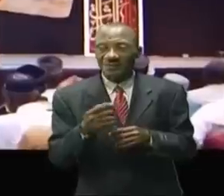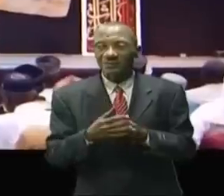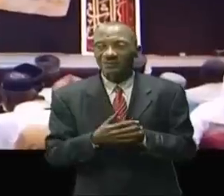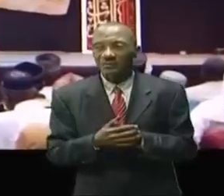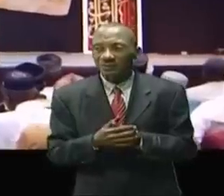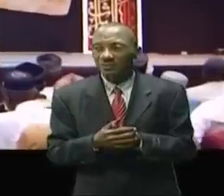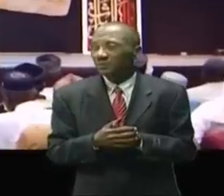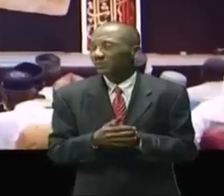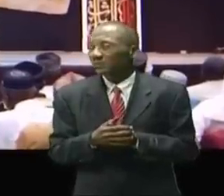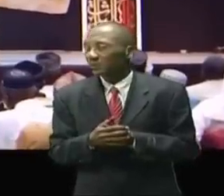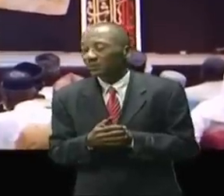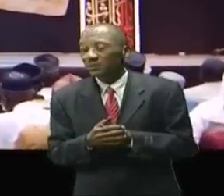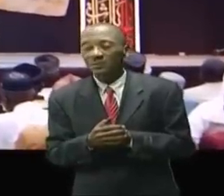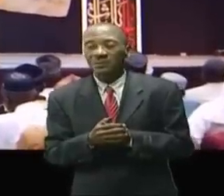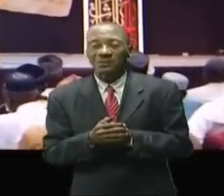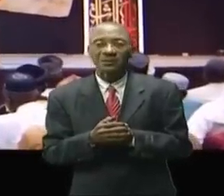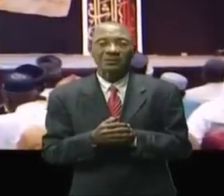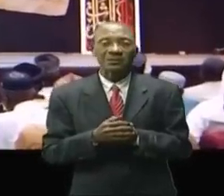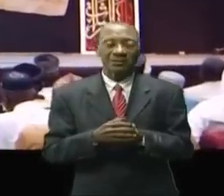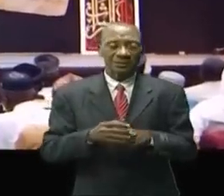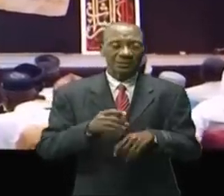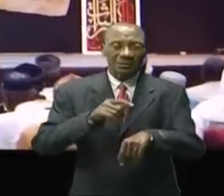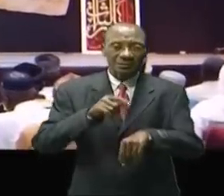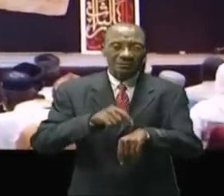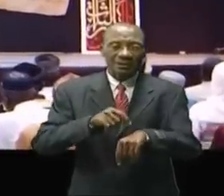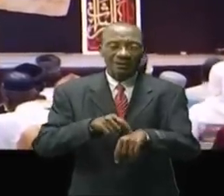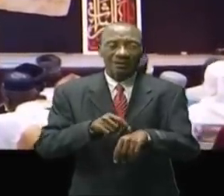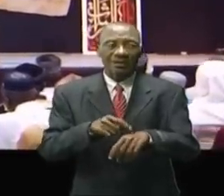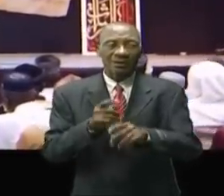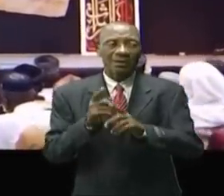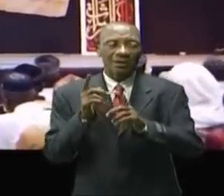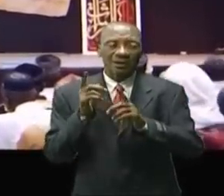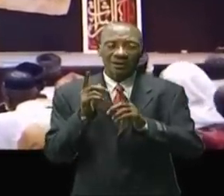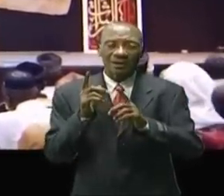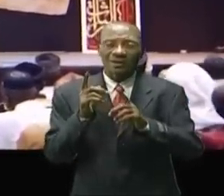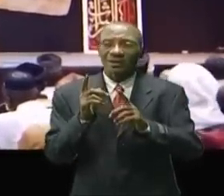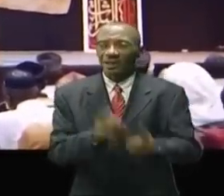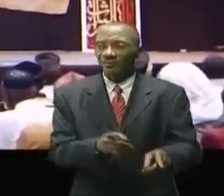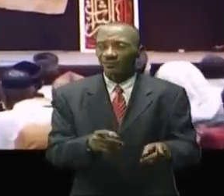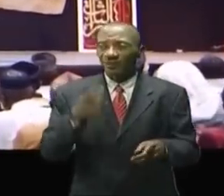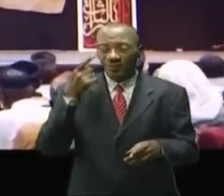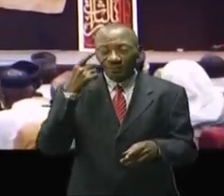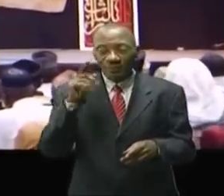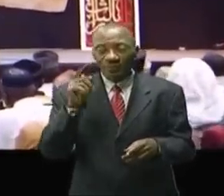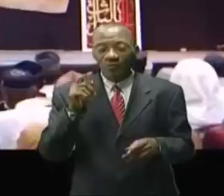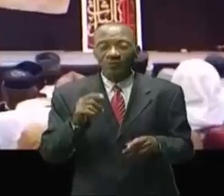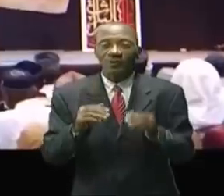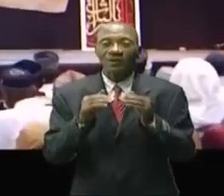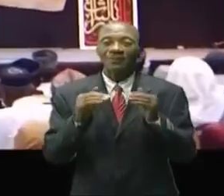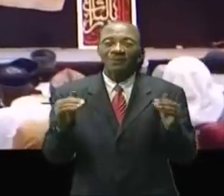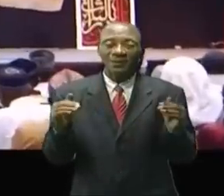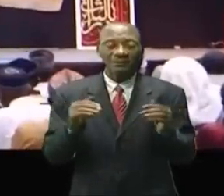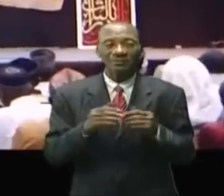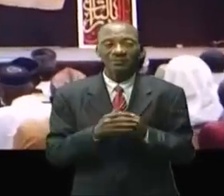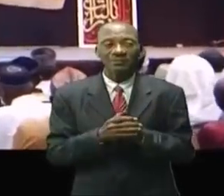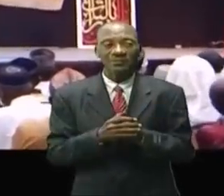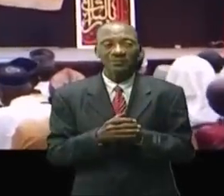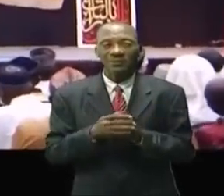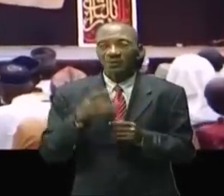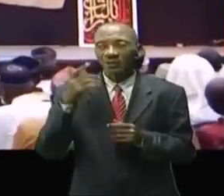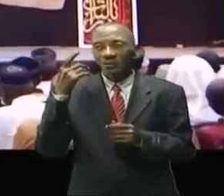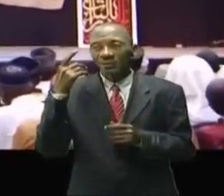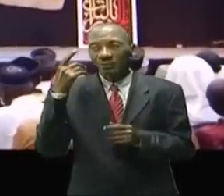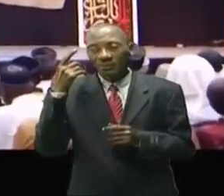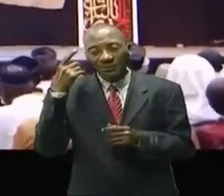quel Dieu, quel autre Dieu vous vous divisez? Pourquoi est-ce que vous êtes divisé? Parce qu'il n'y a qu'un âme,